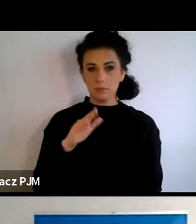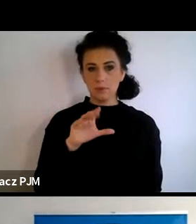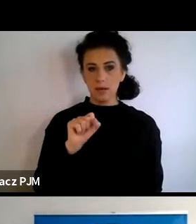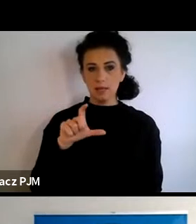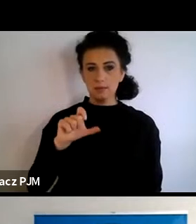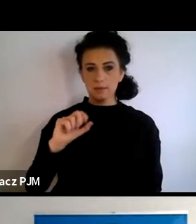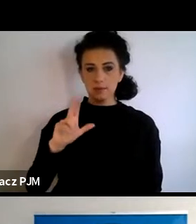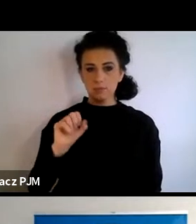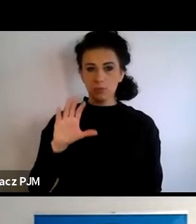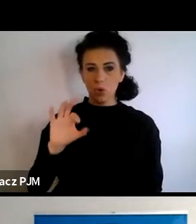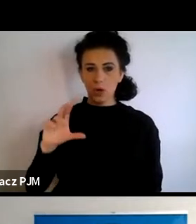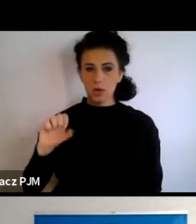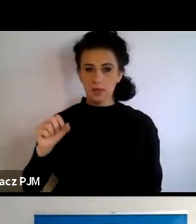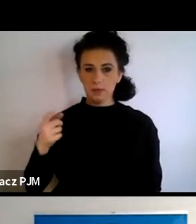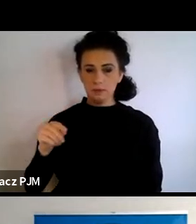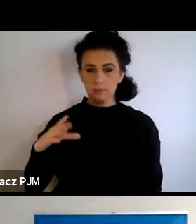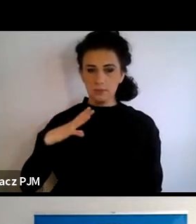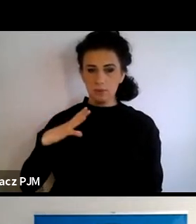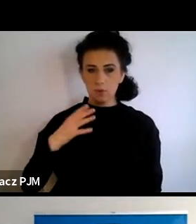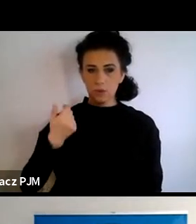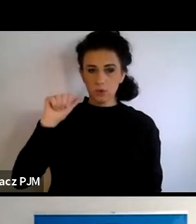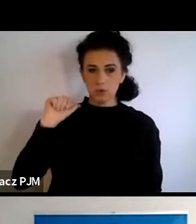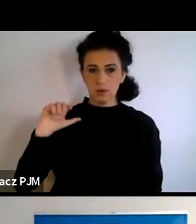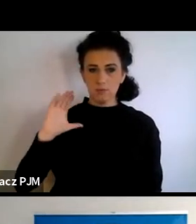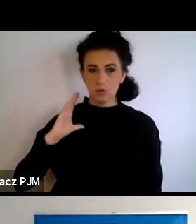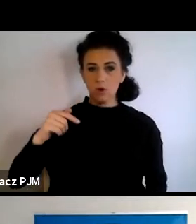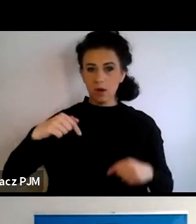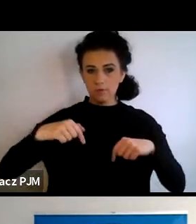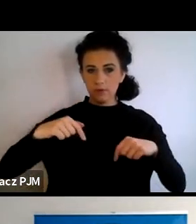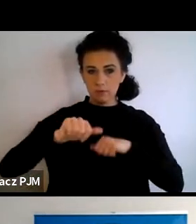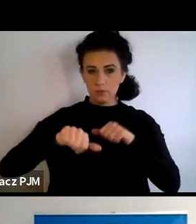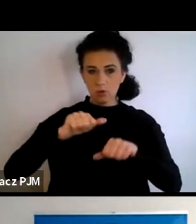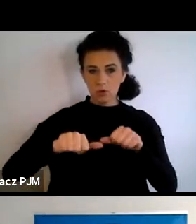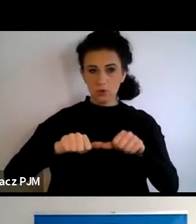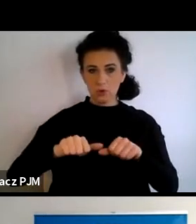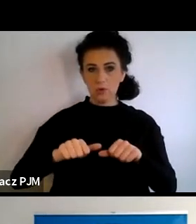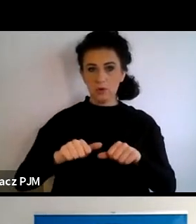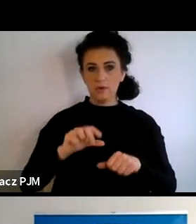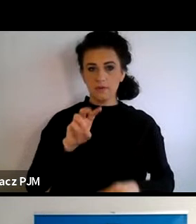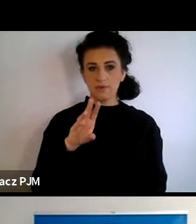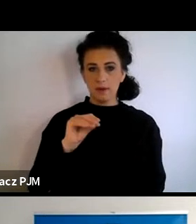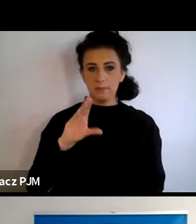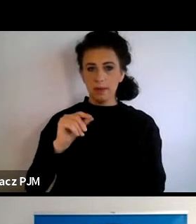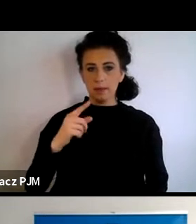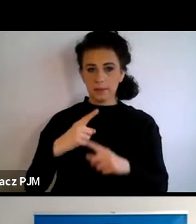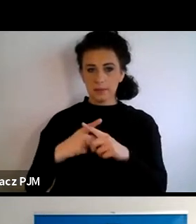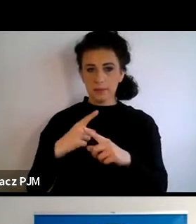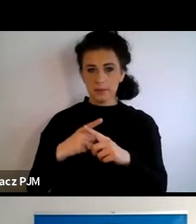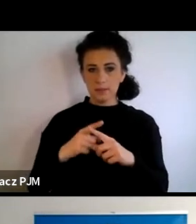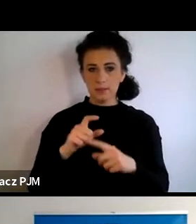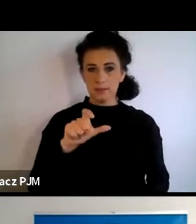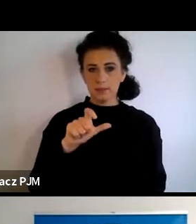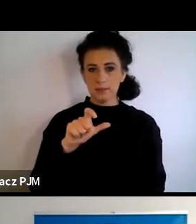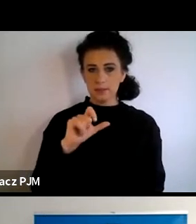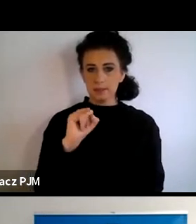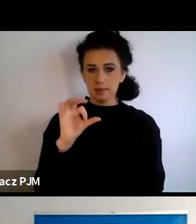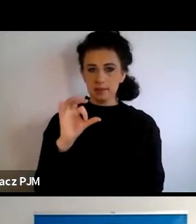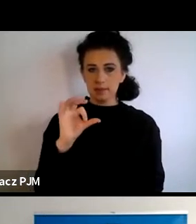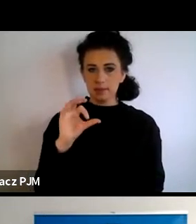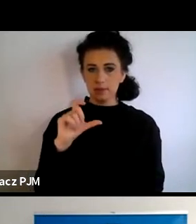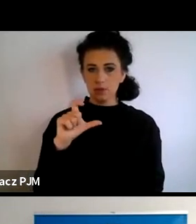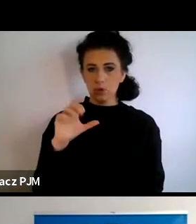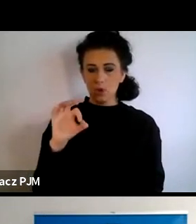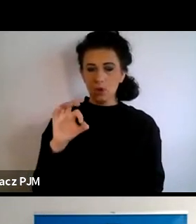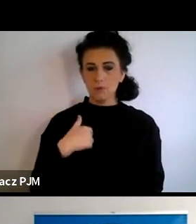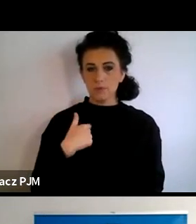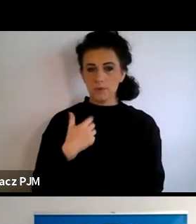Collaboration, mieliśmy tą jedną platformę. Mhm. W tym roku jesteśmy na WebExie z systemu Cisco. Mhm. Chciałbym tylko